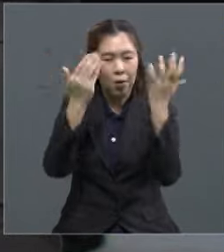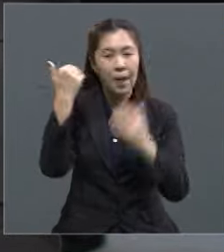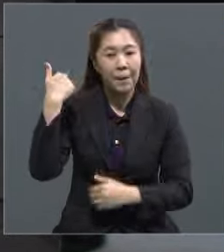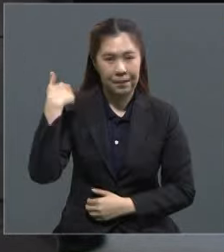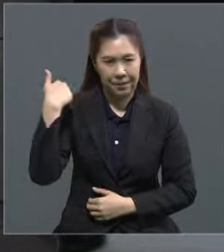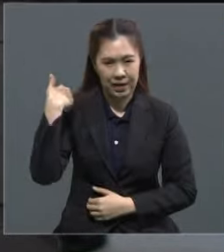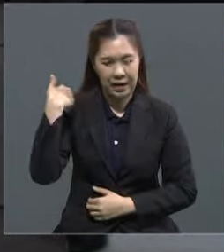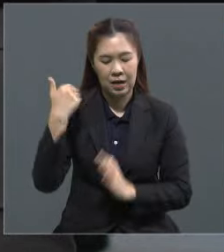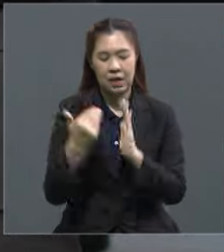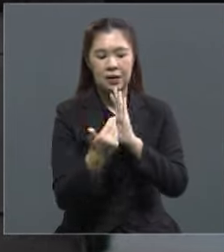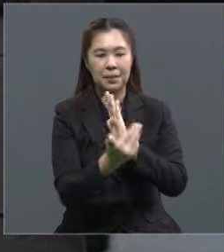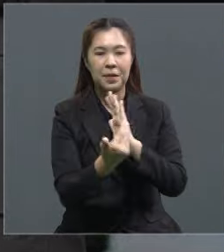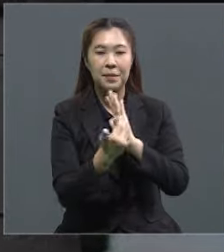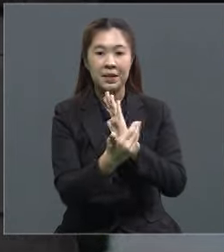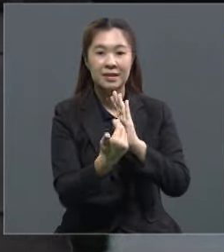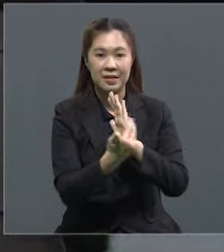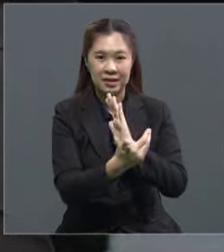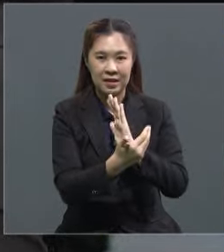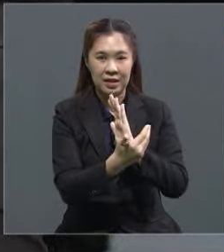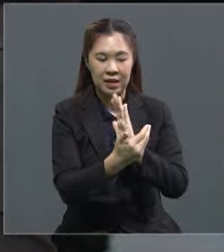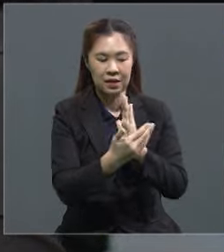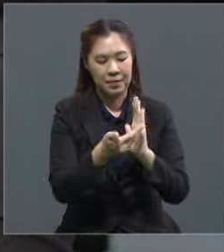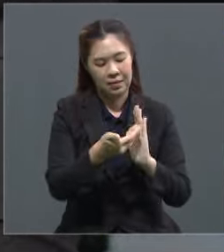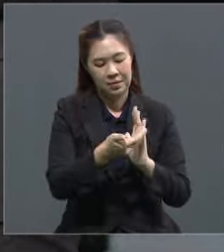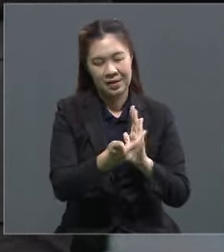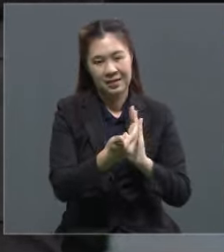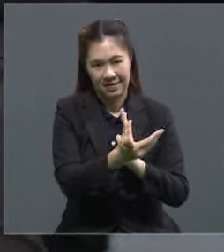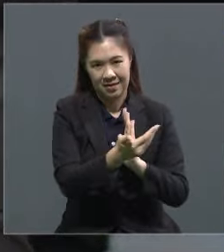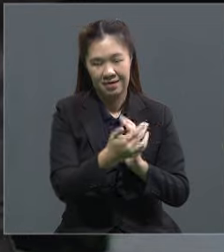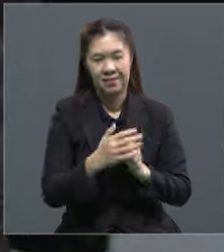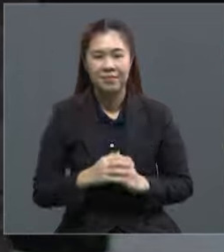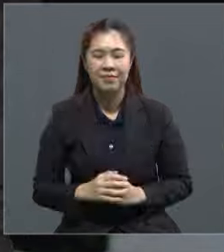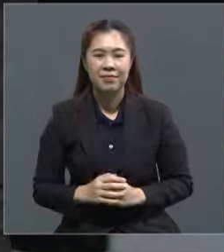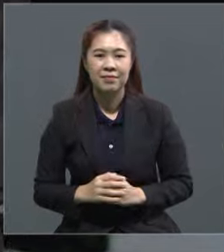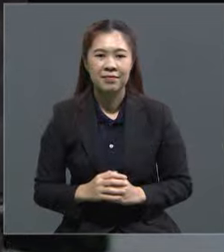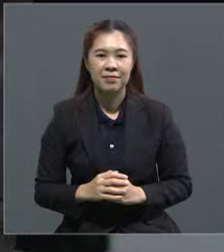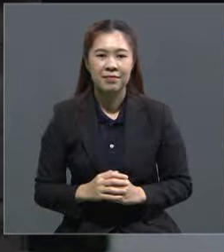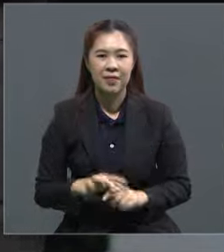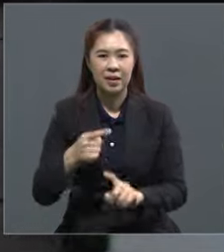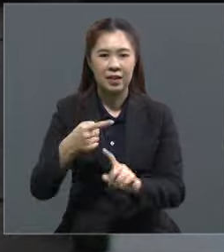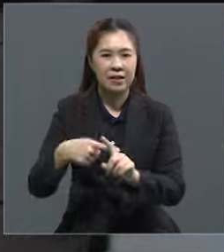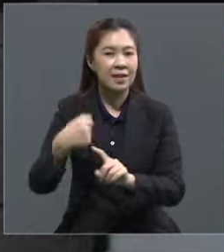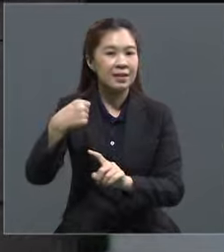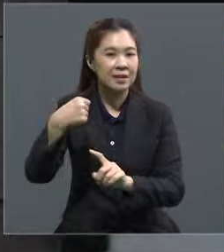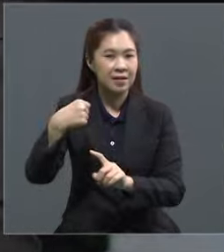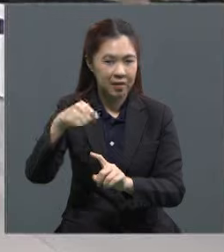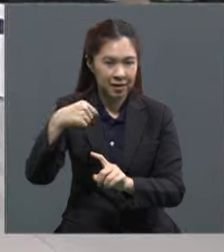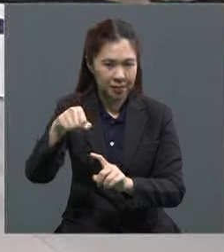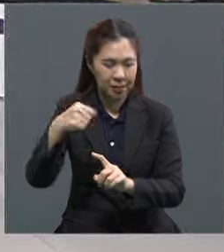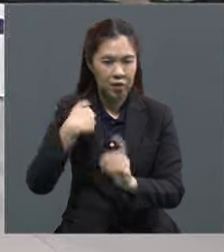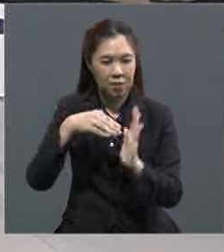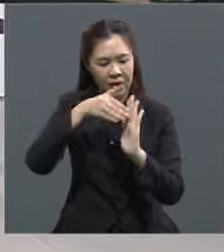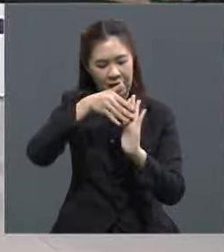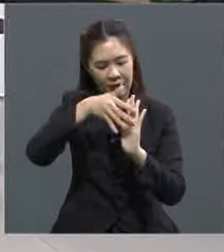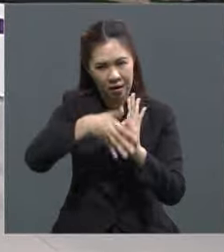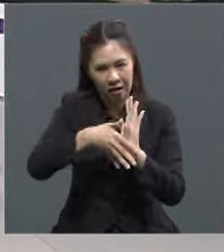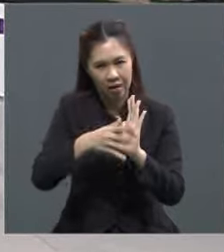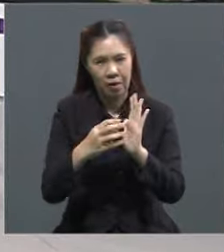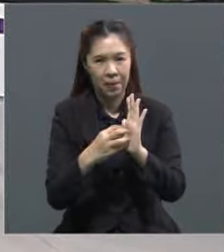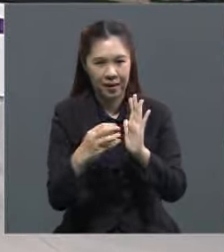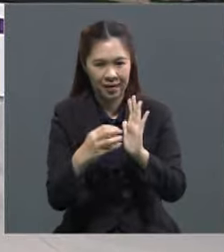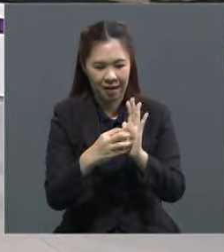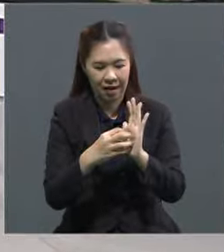ภาคตะวันออกเฉียงเหนือไปทางภาคเหนือตอนล่างนะครับแต่ถ้าเป็น้าเดือนตุลาคมเก็จะลงต่ำลงมาอีกอาจจะเป็นทางภาคกลาง